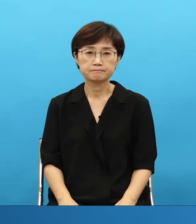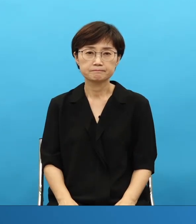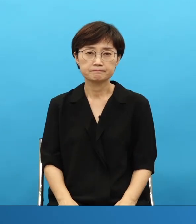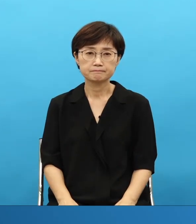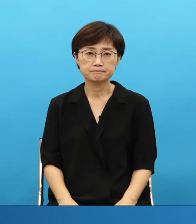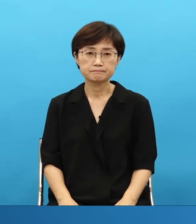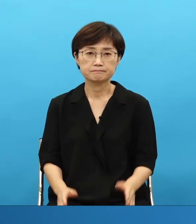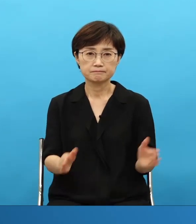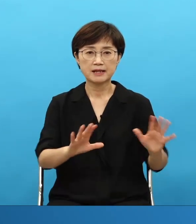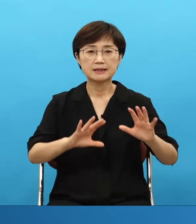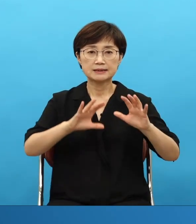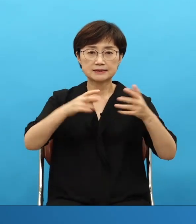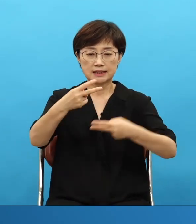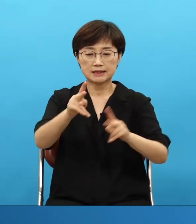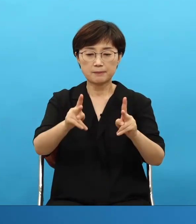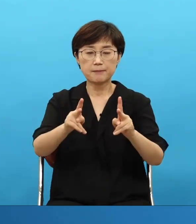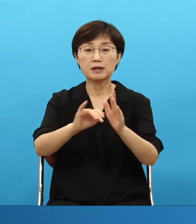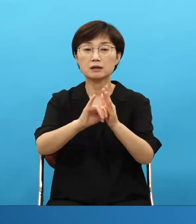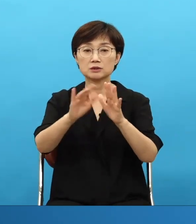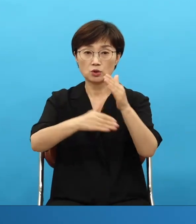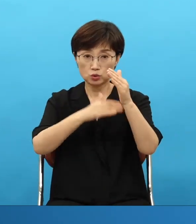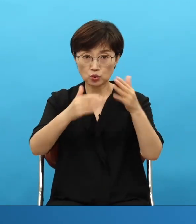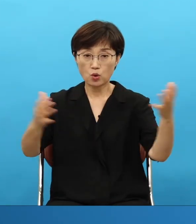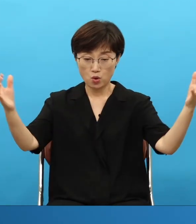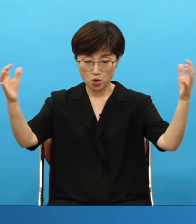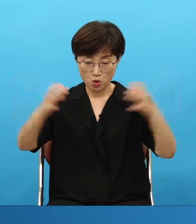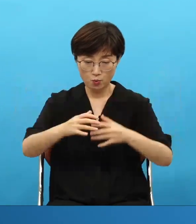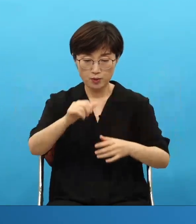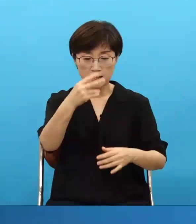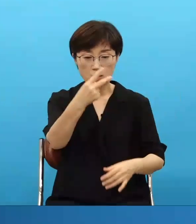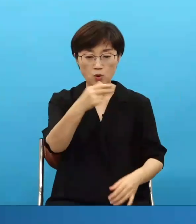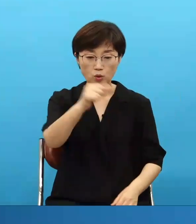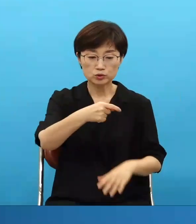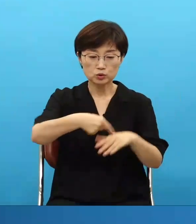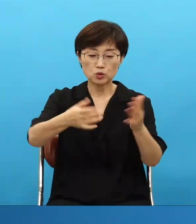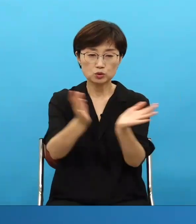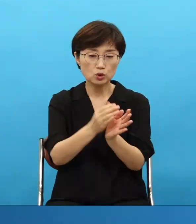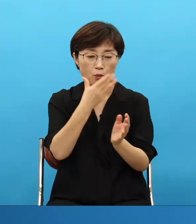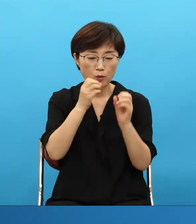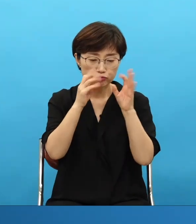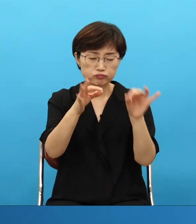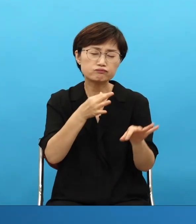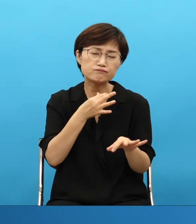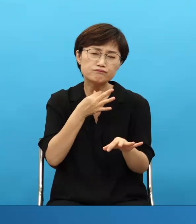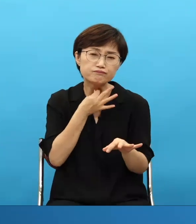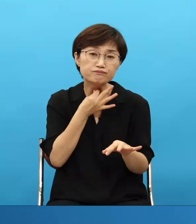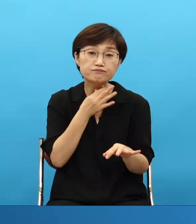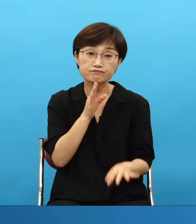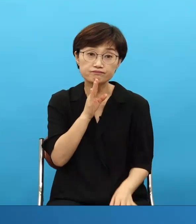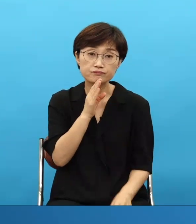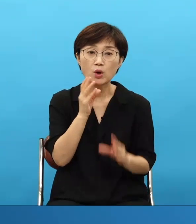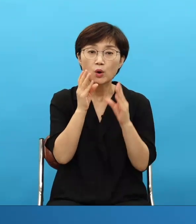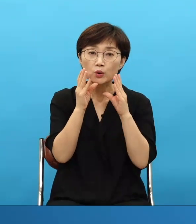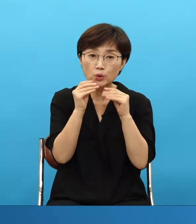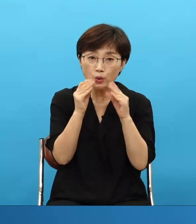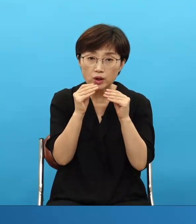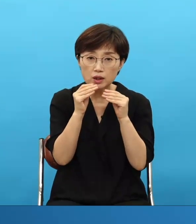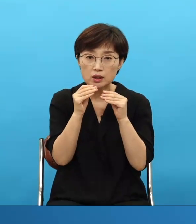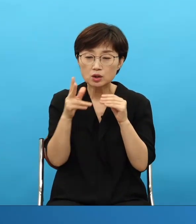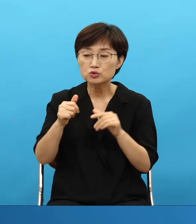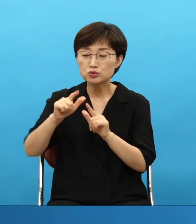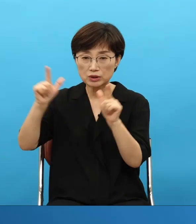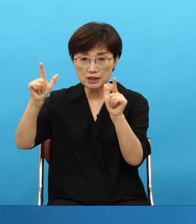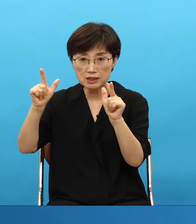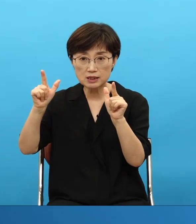전 세계 다락방 가족들이 237 5천 종족 복음화의 말씀의 흐름 속에 있을 수 있도록 토요 핵심과 주일 본부